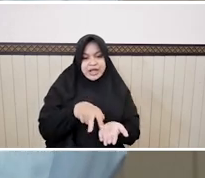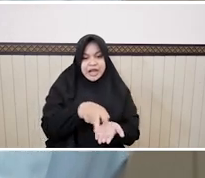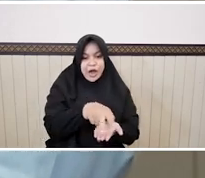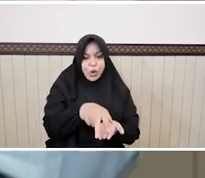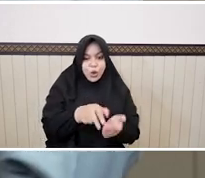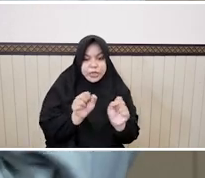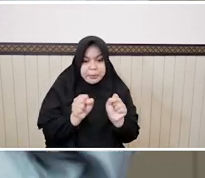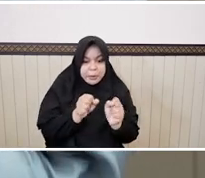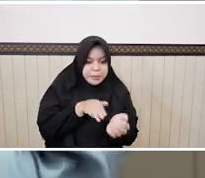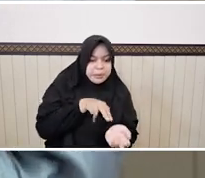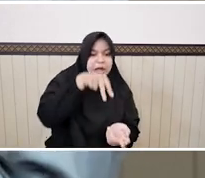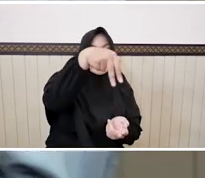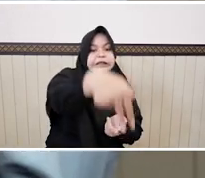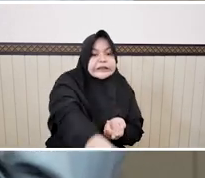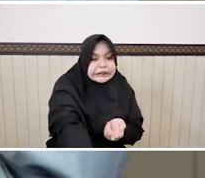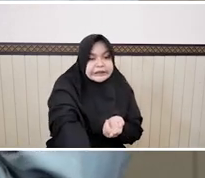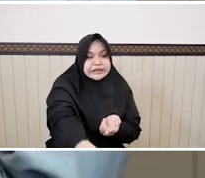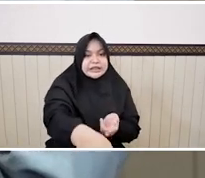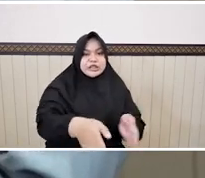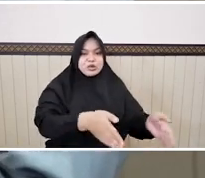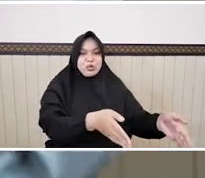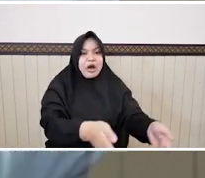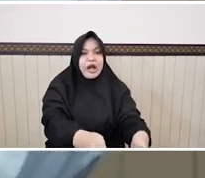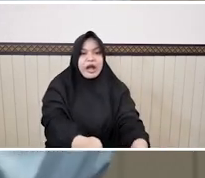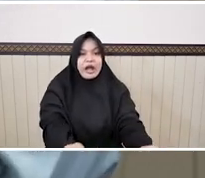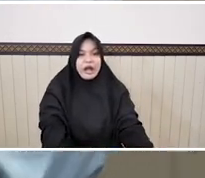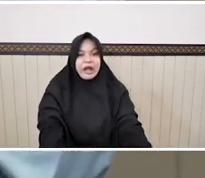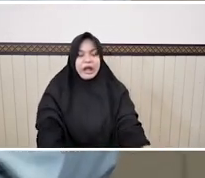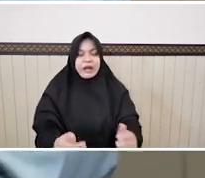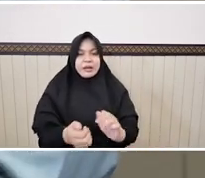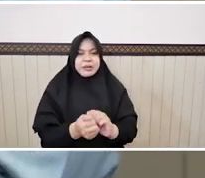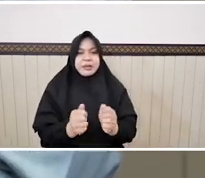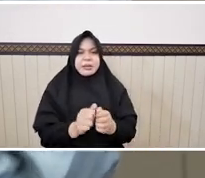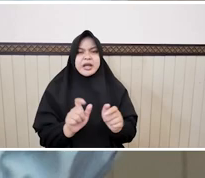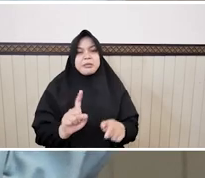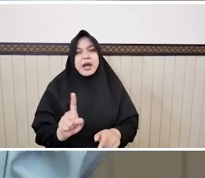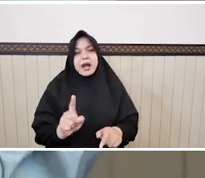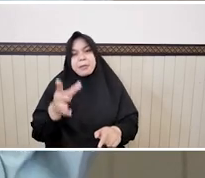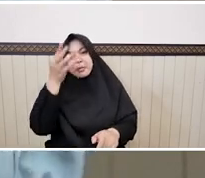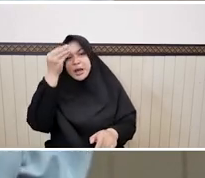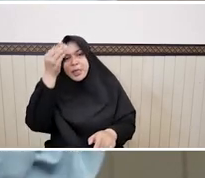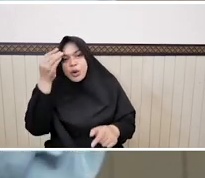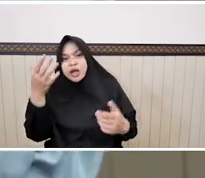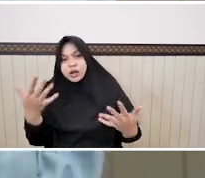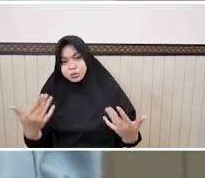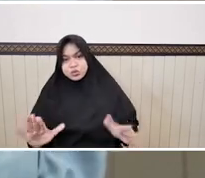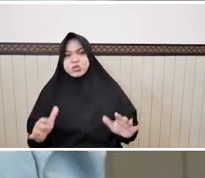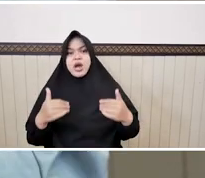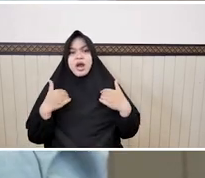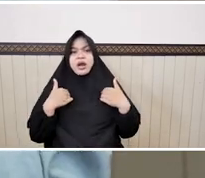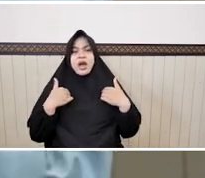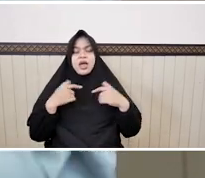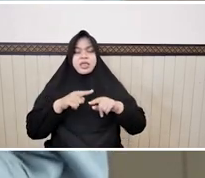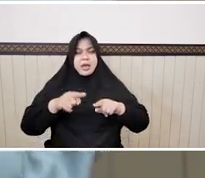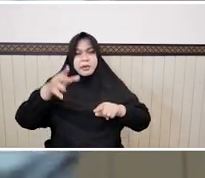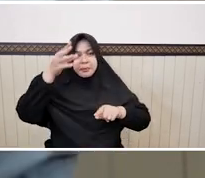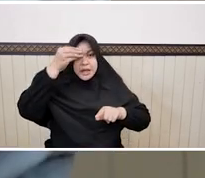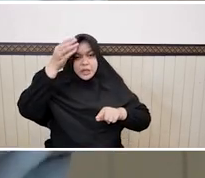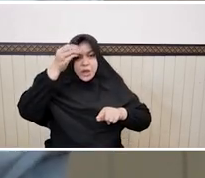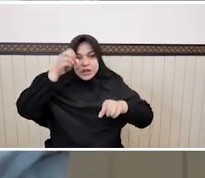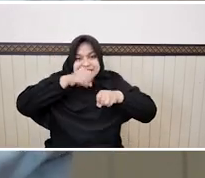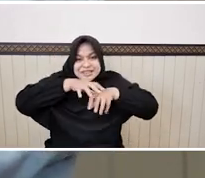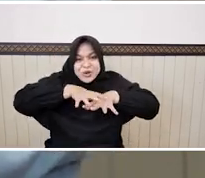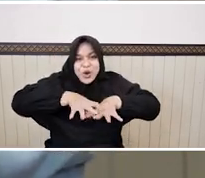masuk pinggirnya profilnya gimana nulisnya sudah ada tapi problemnya adalah nulis itu Apakah